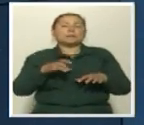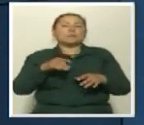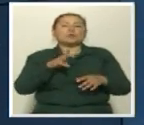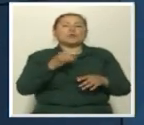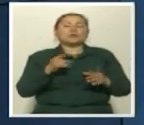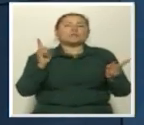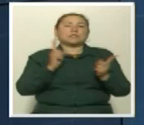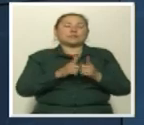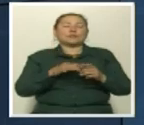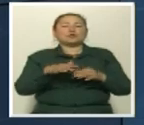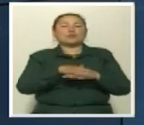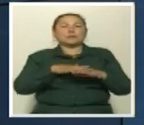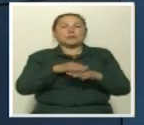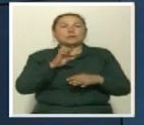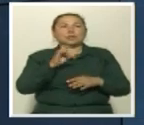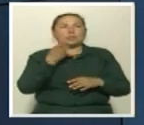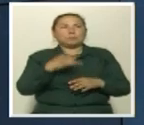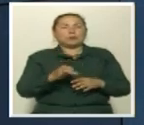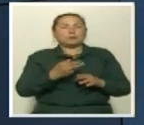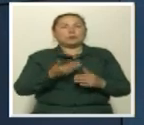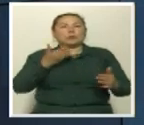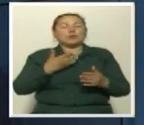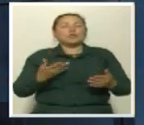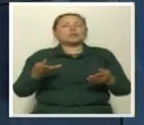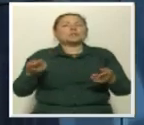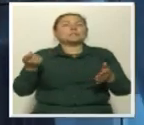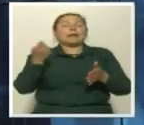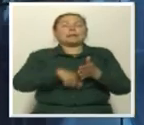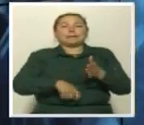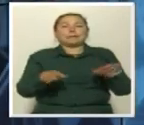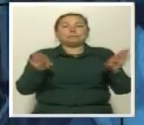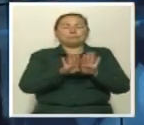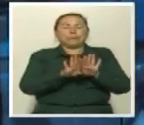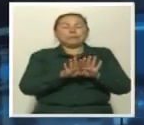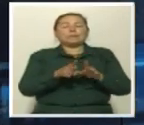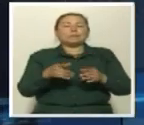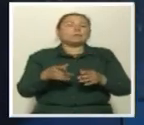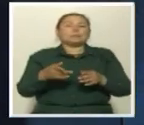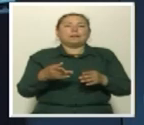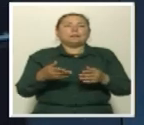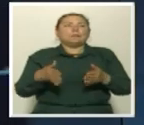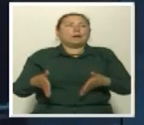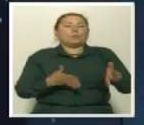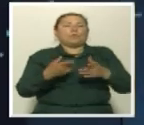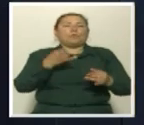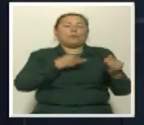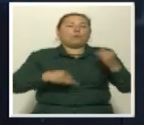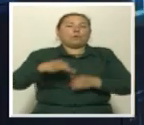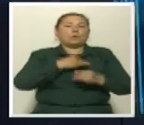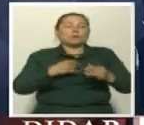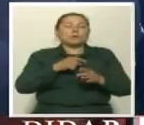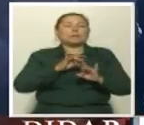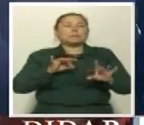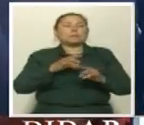Мунайша встретились с жителями села Житыбай, которые ранее перекрыли дорогу на нефтепромысел АО «Магаставмунайгаз». В ходе разговора Серикбай Тулетов